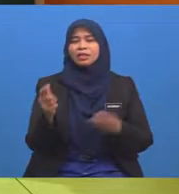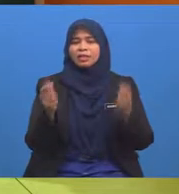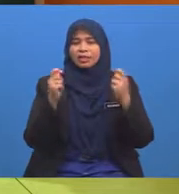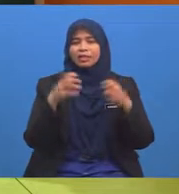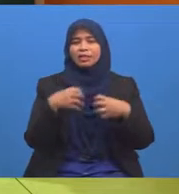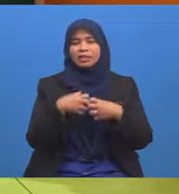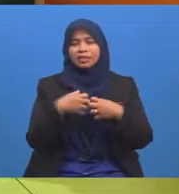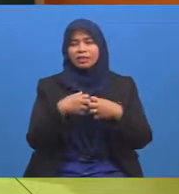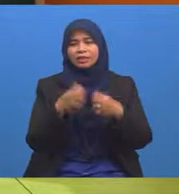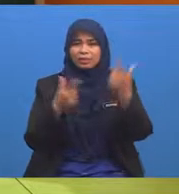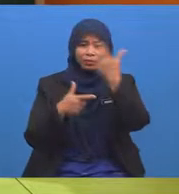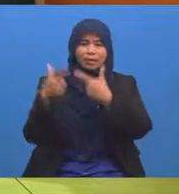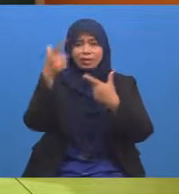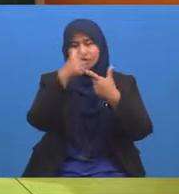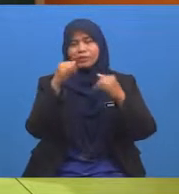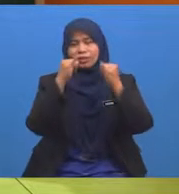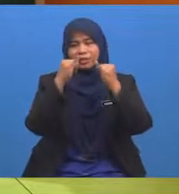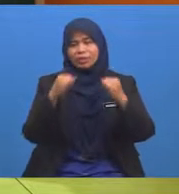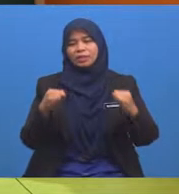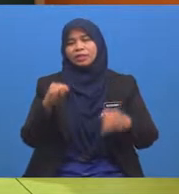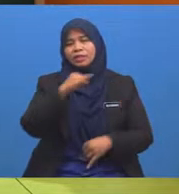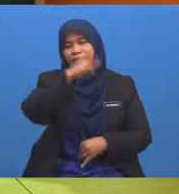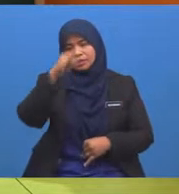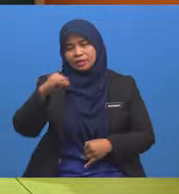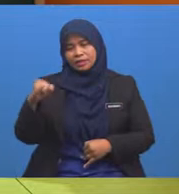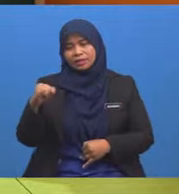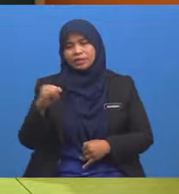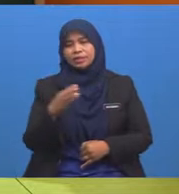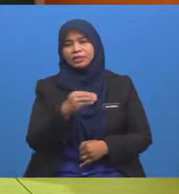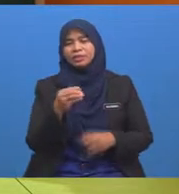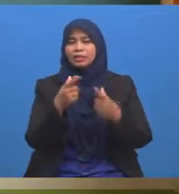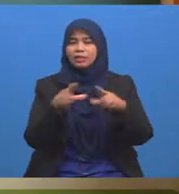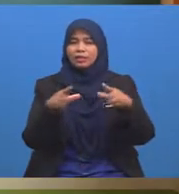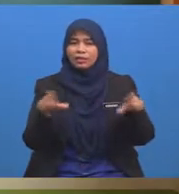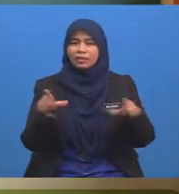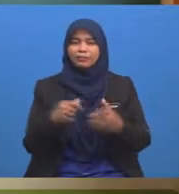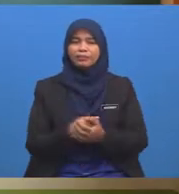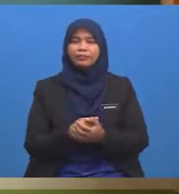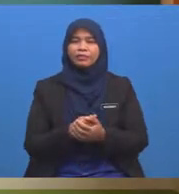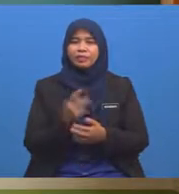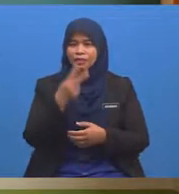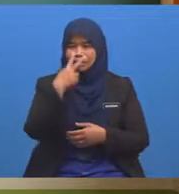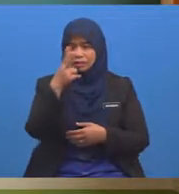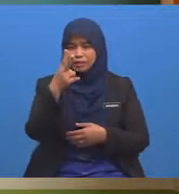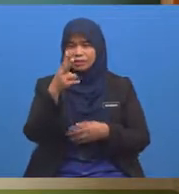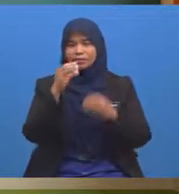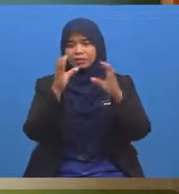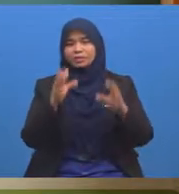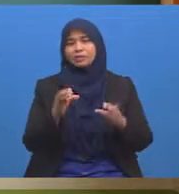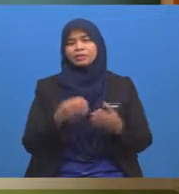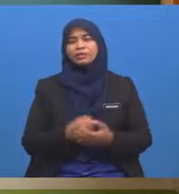pelancongan, perindustrian, sumber air bawah tanah dan sebagainya. Mari kita lihat secara